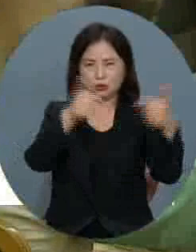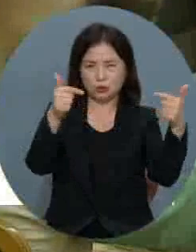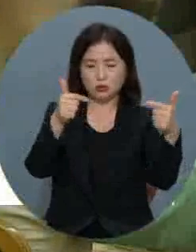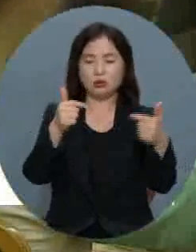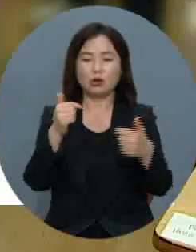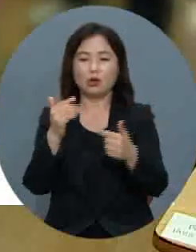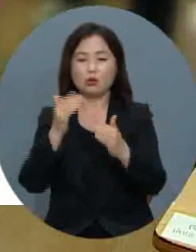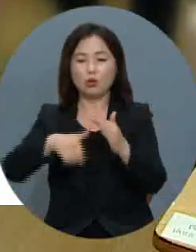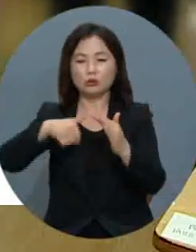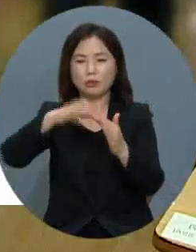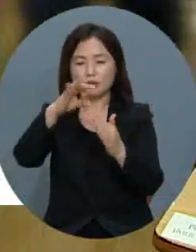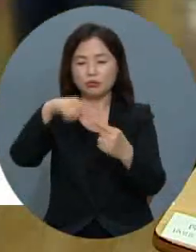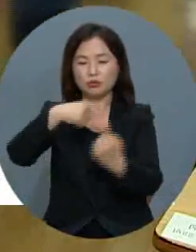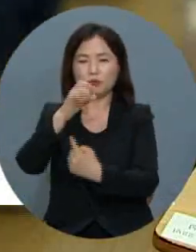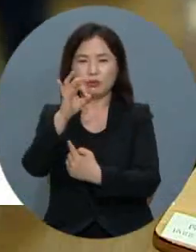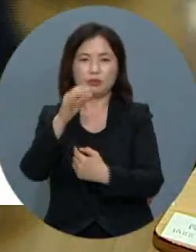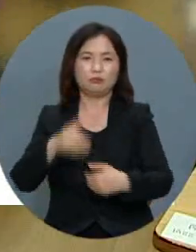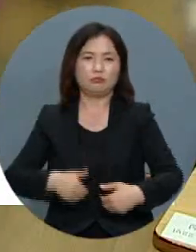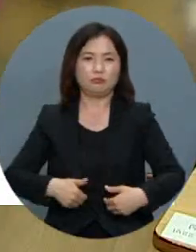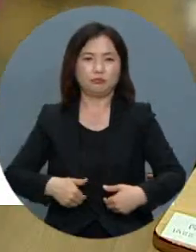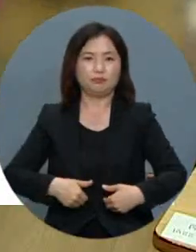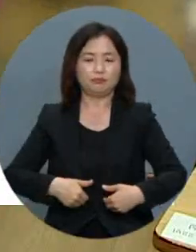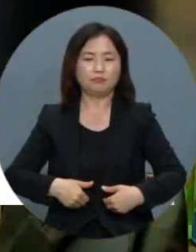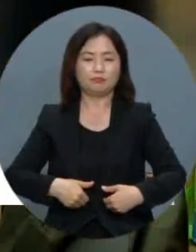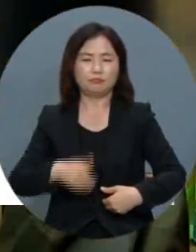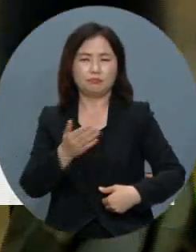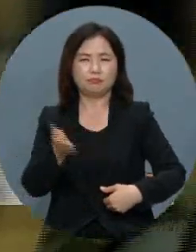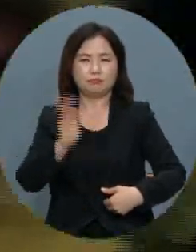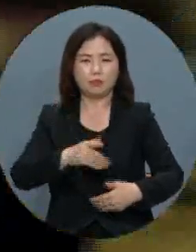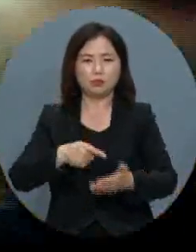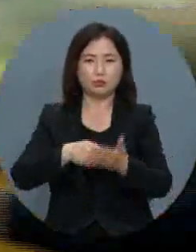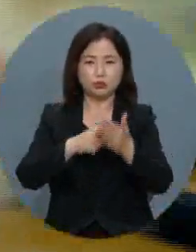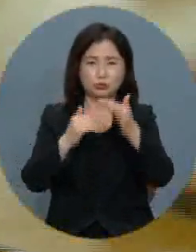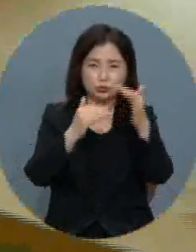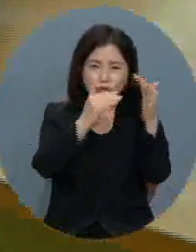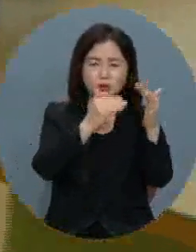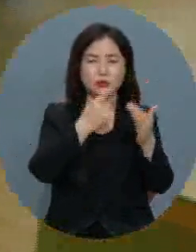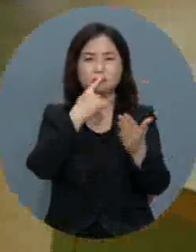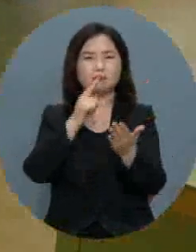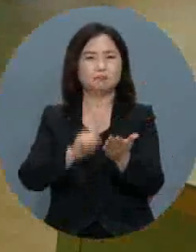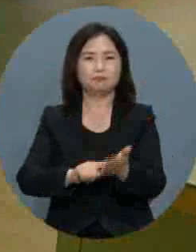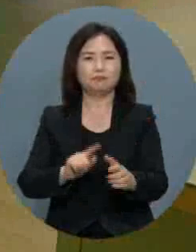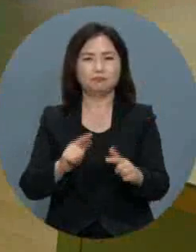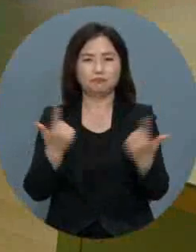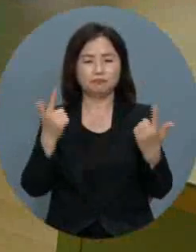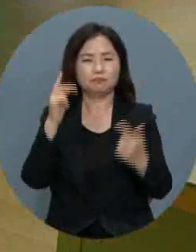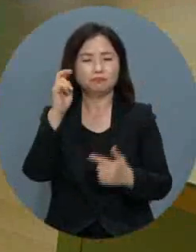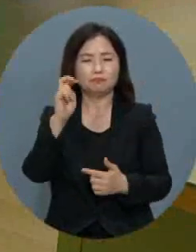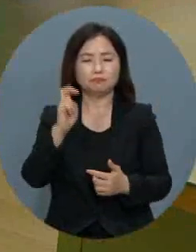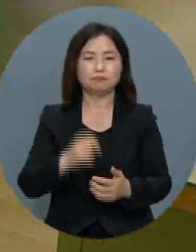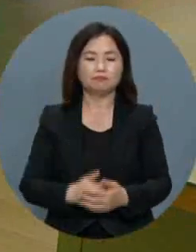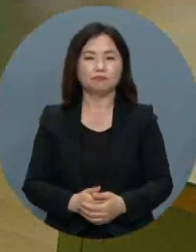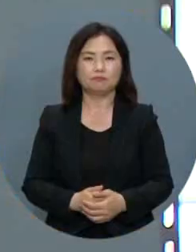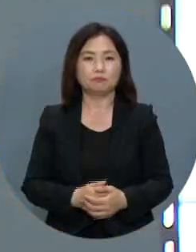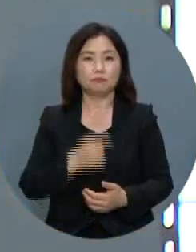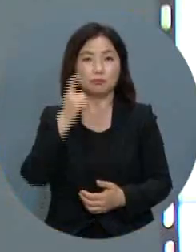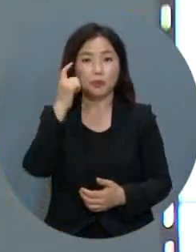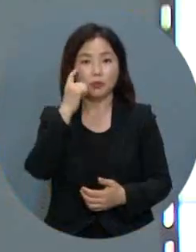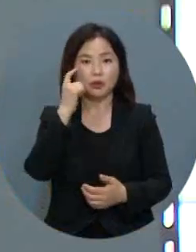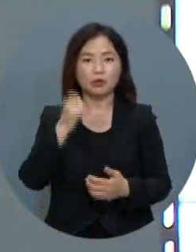공사비 나 운영비 도 필요합니다 하지만 추진 과정은 녹록지 가 않을 것으로 보입니다